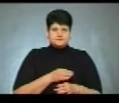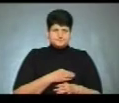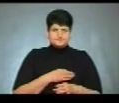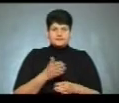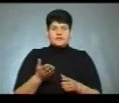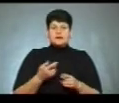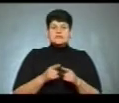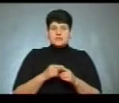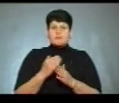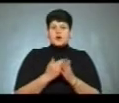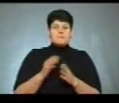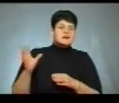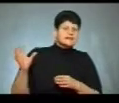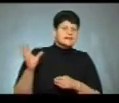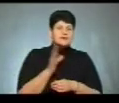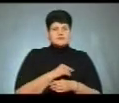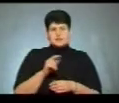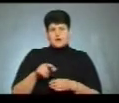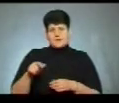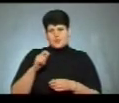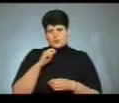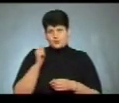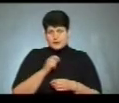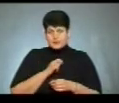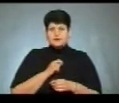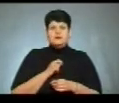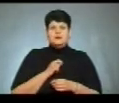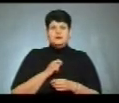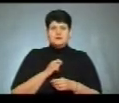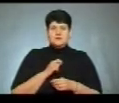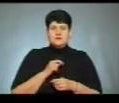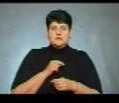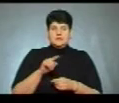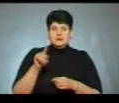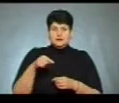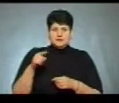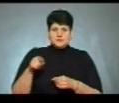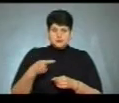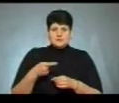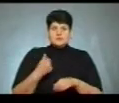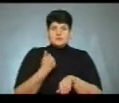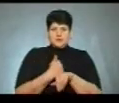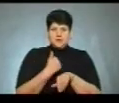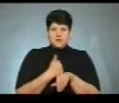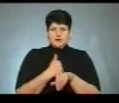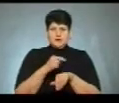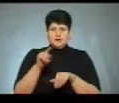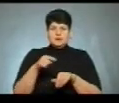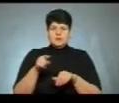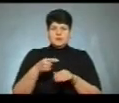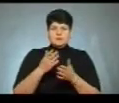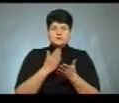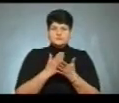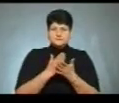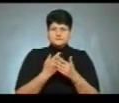Це програма для всіх громадян України. Разом з тим, вимоги, основна вимога, ту, що я назвав, це